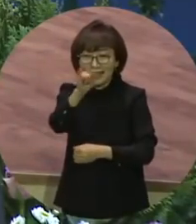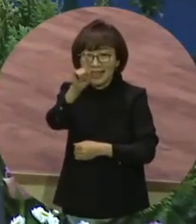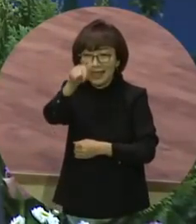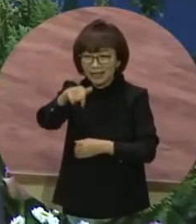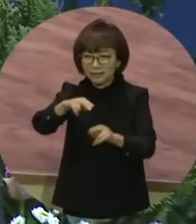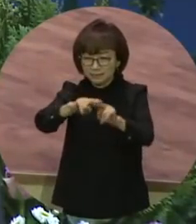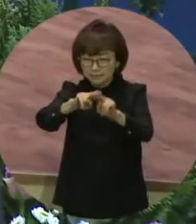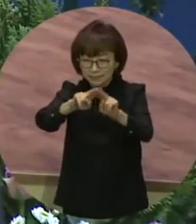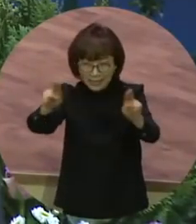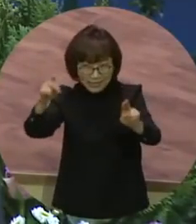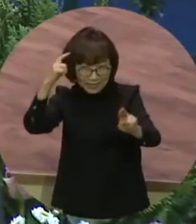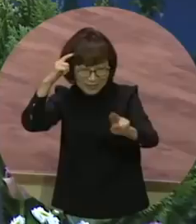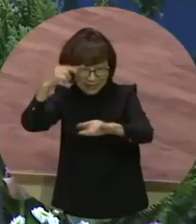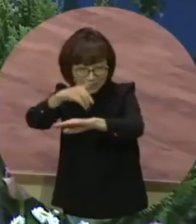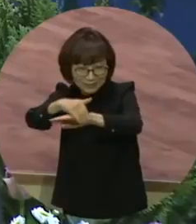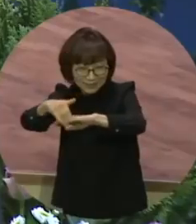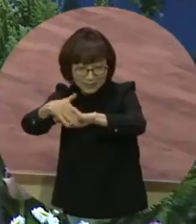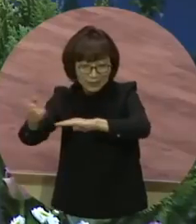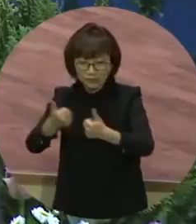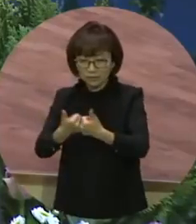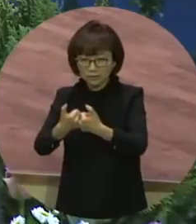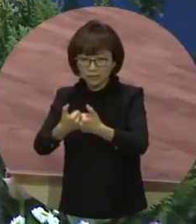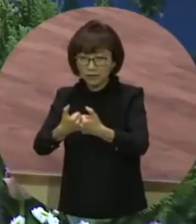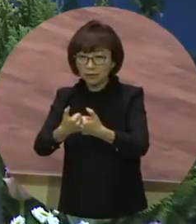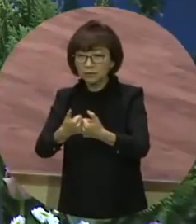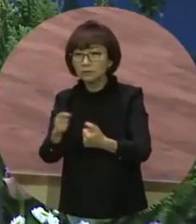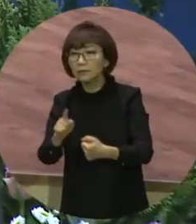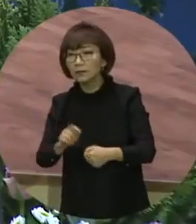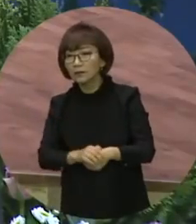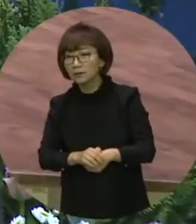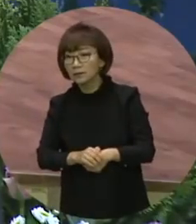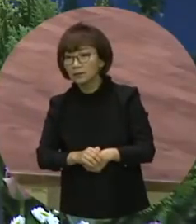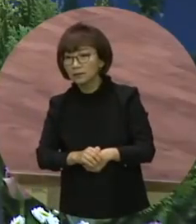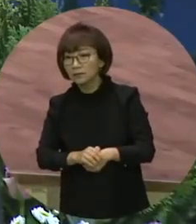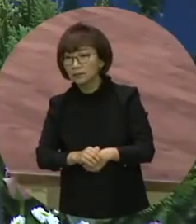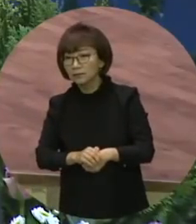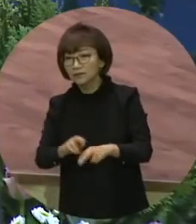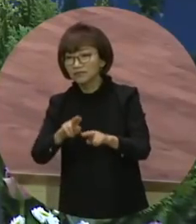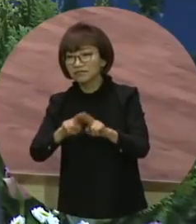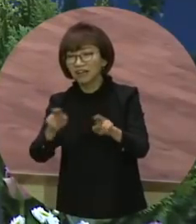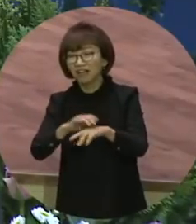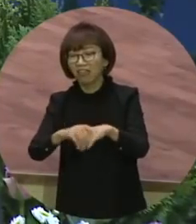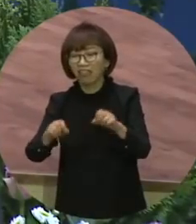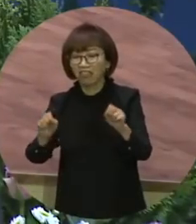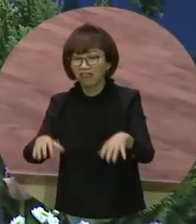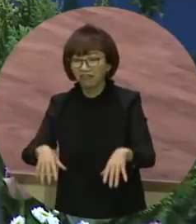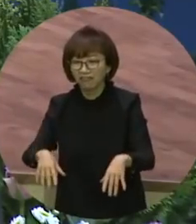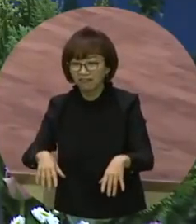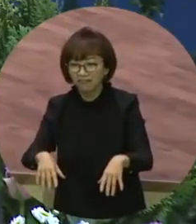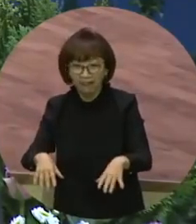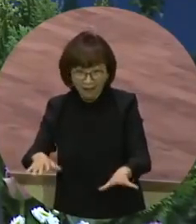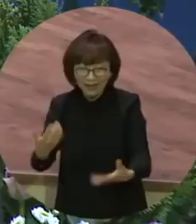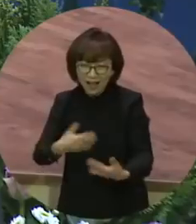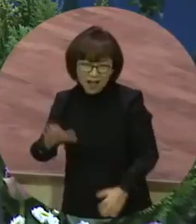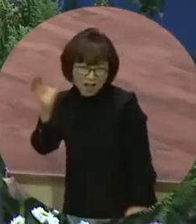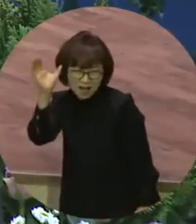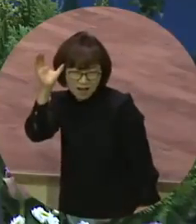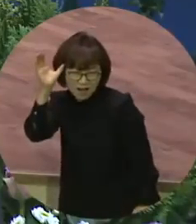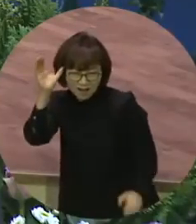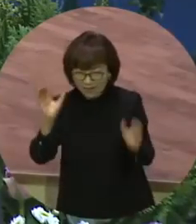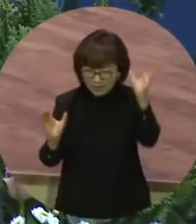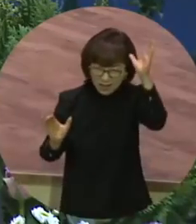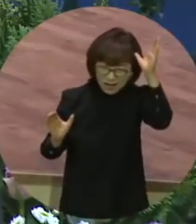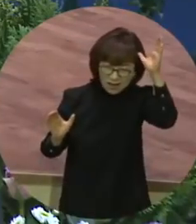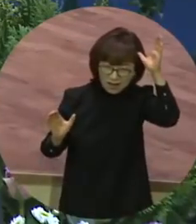만남이었지만은 무산이 됐습니다. 참으로 생각지도 못한 많은 기대들을